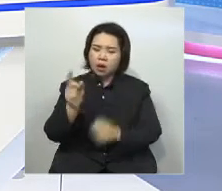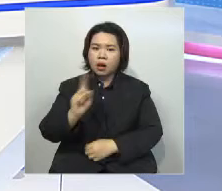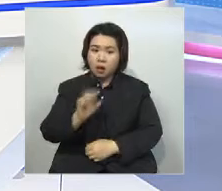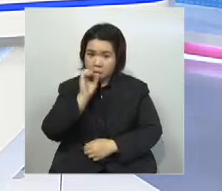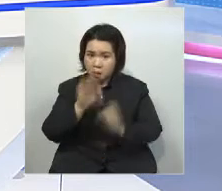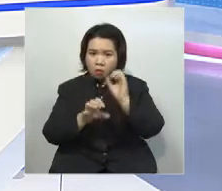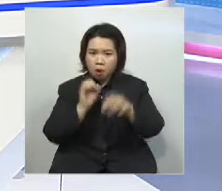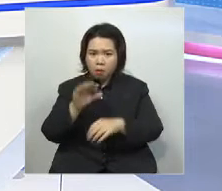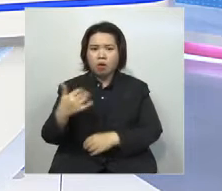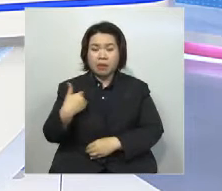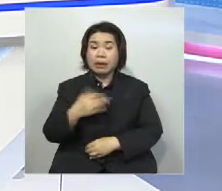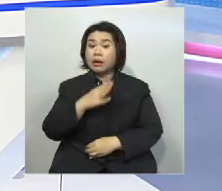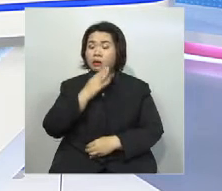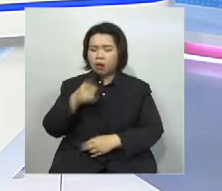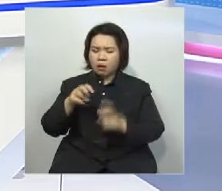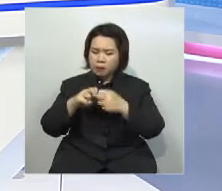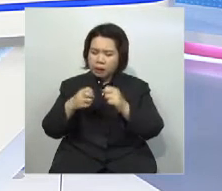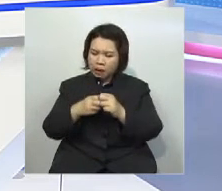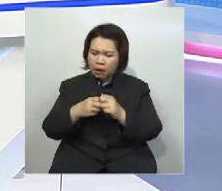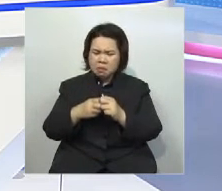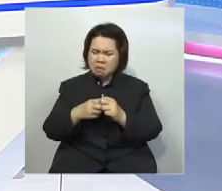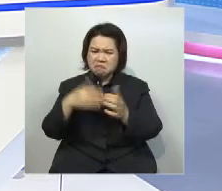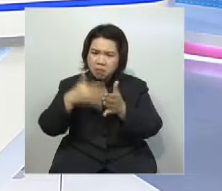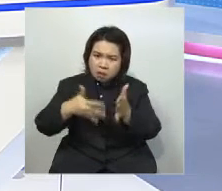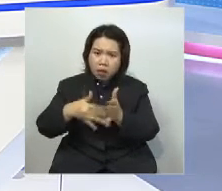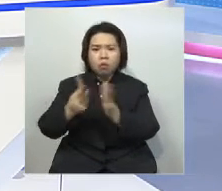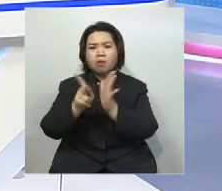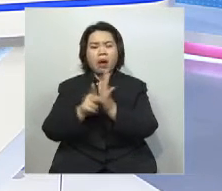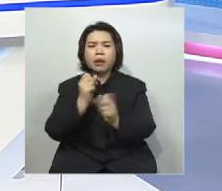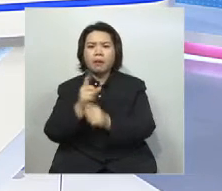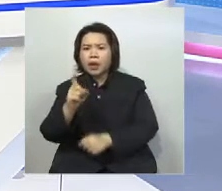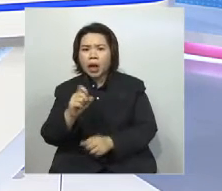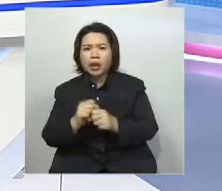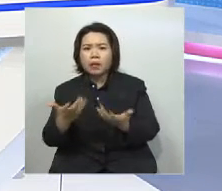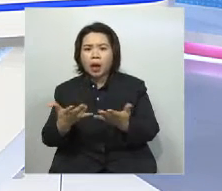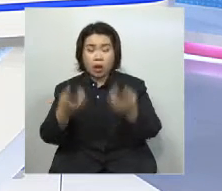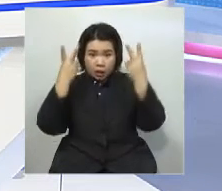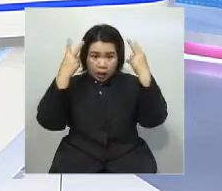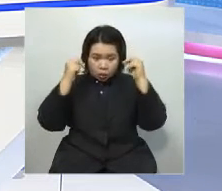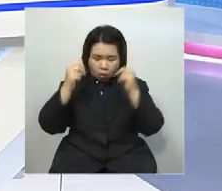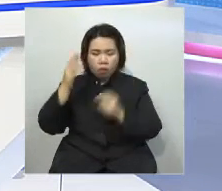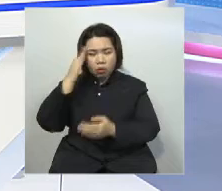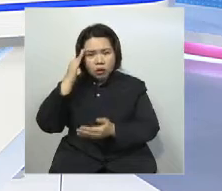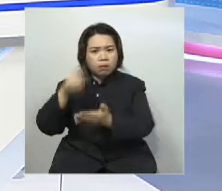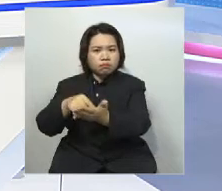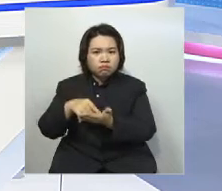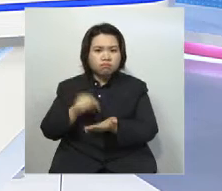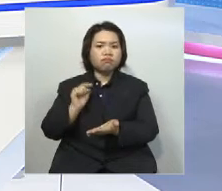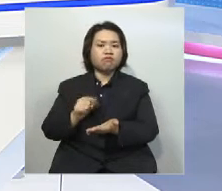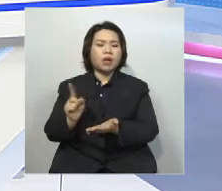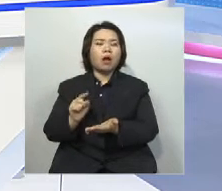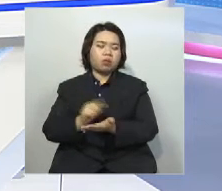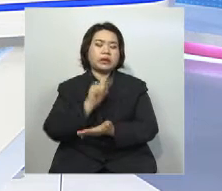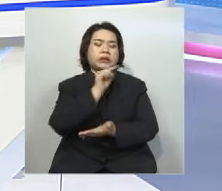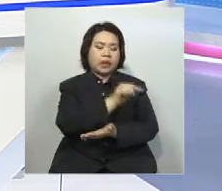ไรบ้างบางทีเขาติดขัดอะไรที่ไม่สามารถดำเนินการในข้อกฎหมายนายกรัฐมนตรีทุกครั้งที่ไปรับเรื่องดังกล่าวเนี่ยนายกรัฐมนตรี